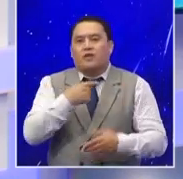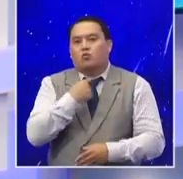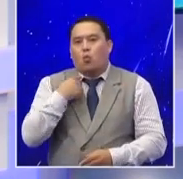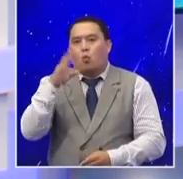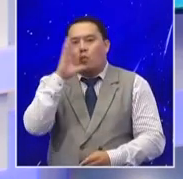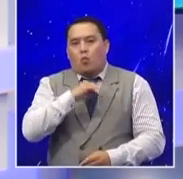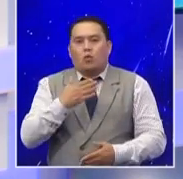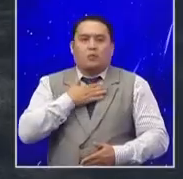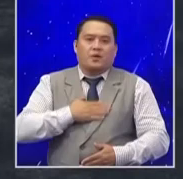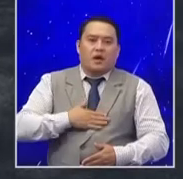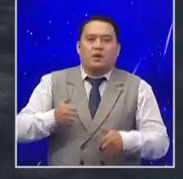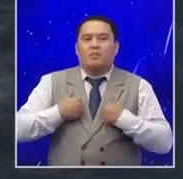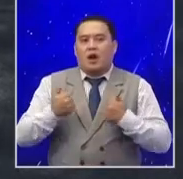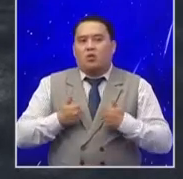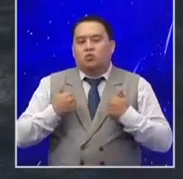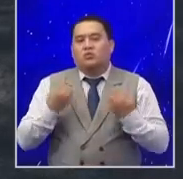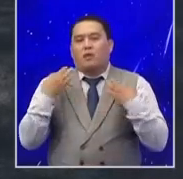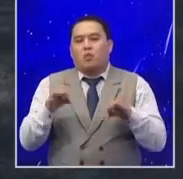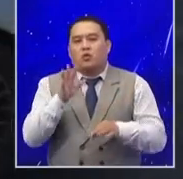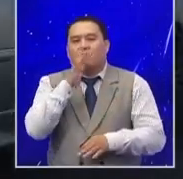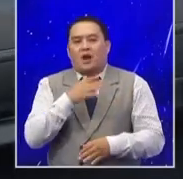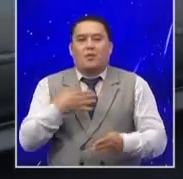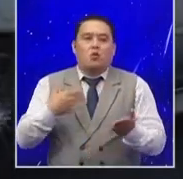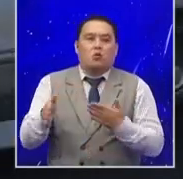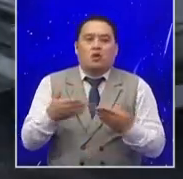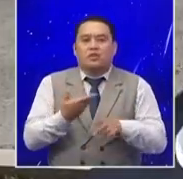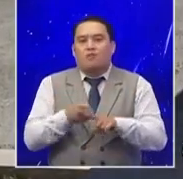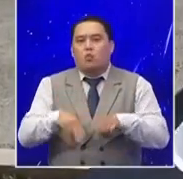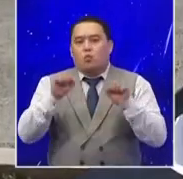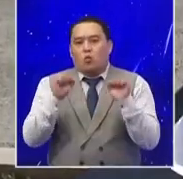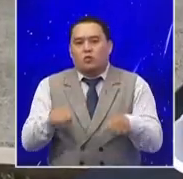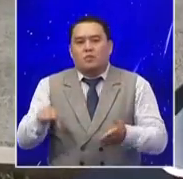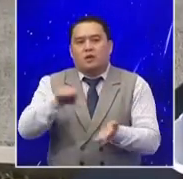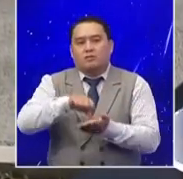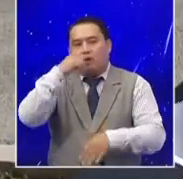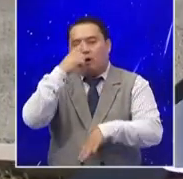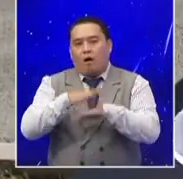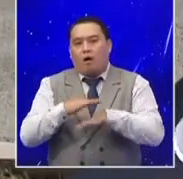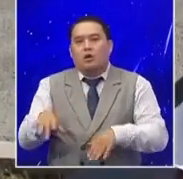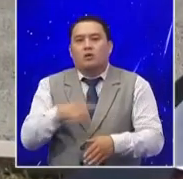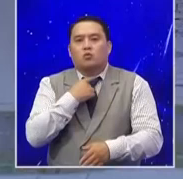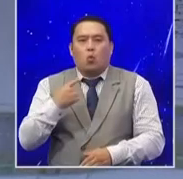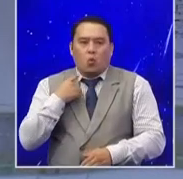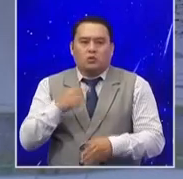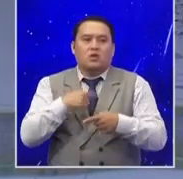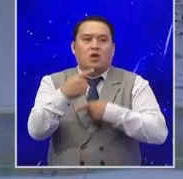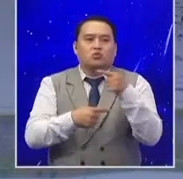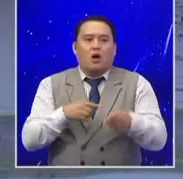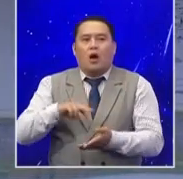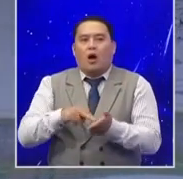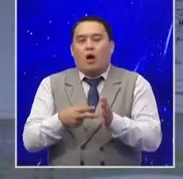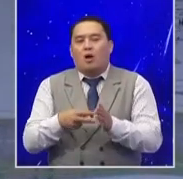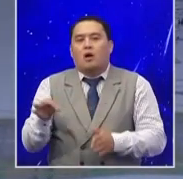талдыкурганцы смогут приятно и полезно проводить свой досуг, заявляют власти города. По словам представителей акимата областного центра, до конца октября